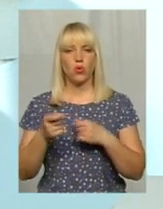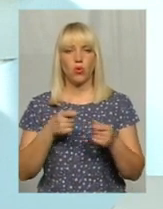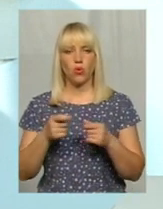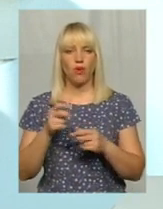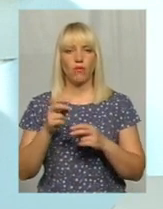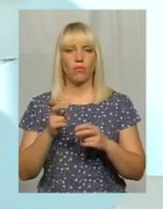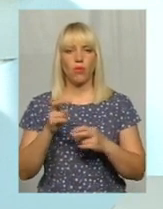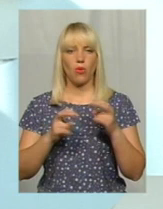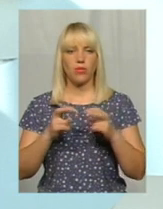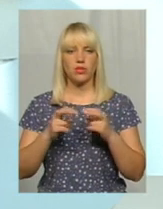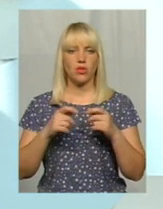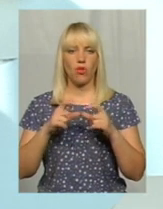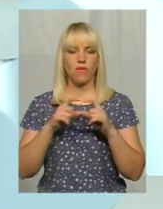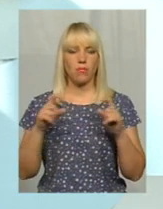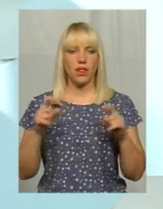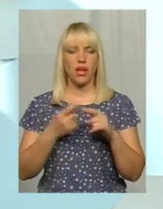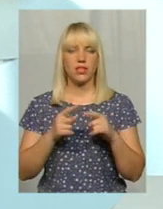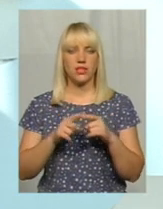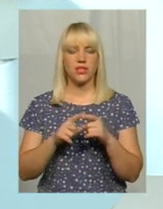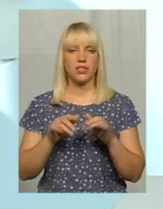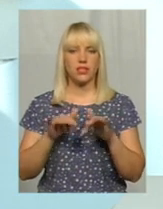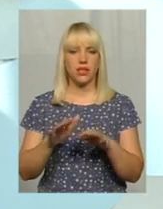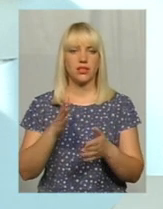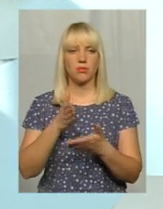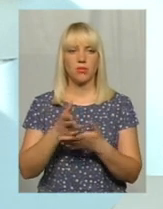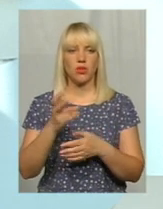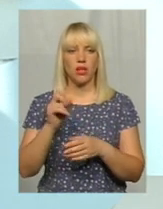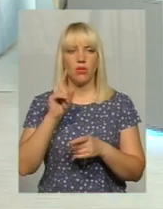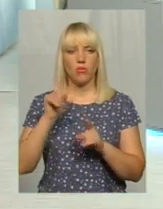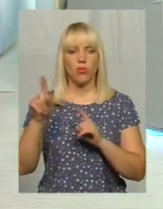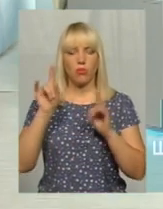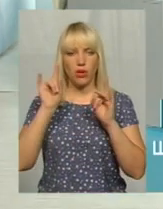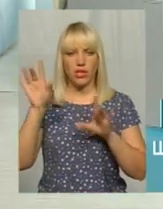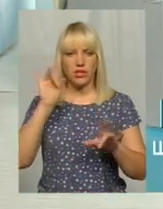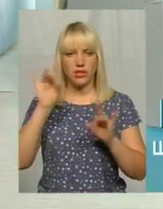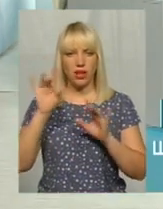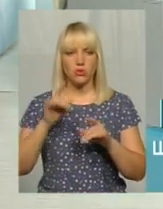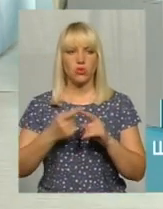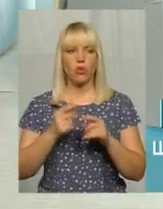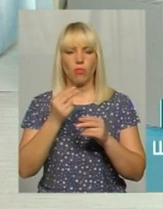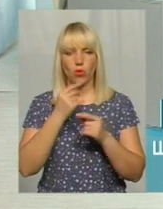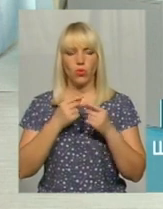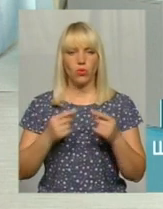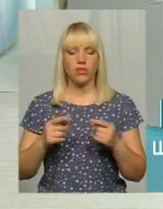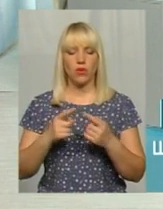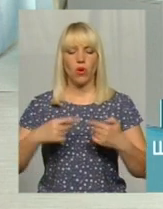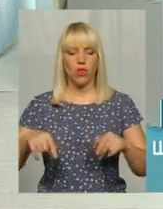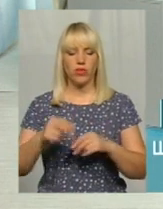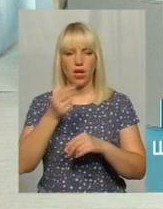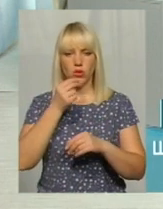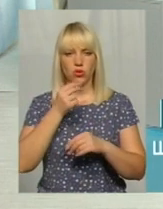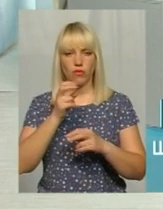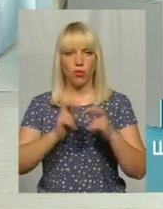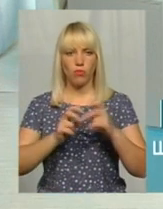палаті. Цей захід був спрямований саме на популяризацію продукції галузі харчової промисловості,